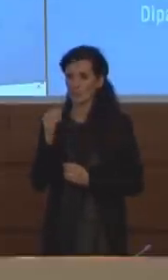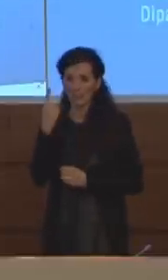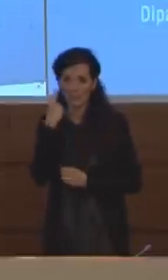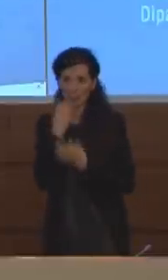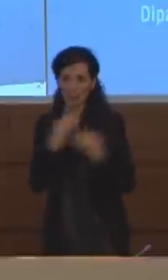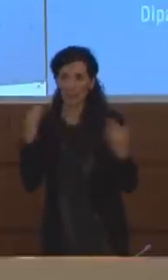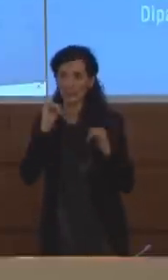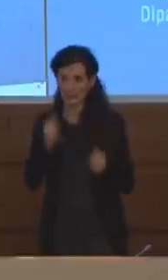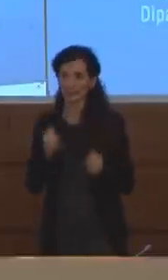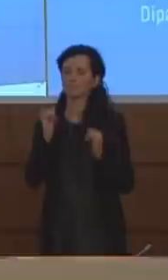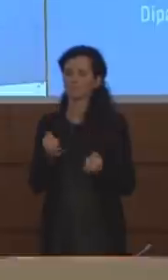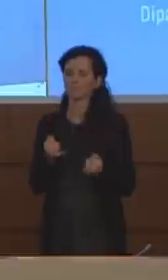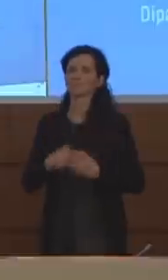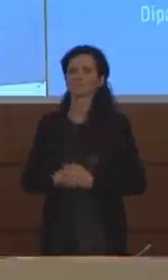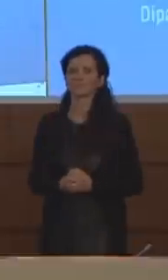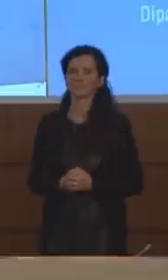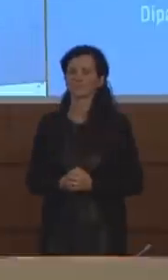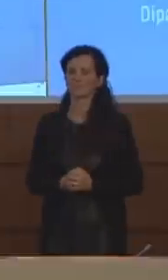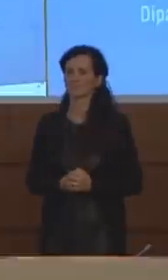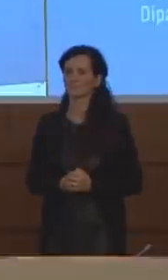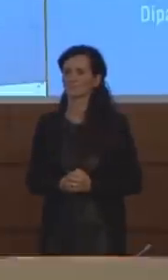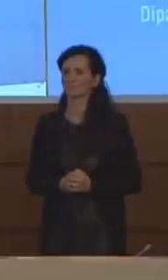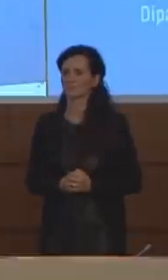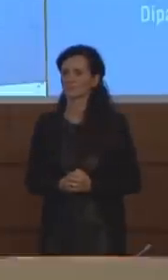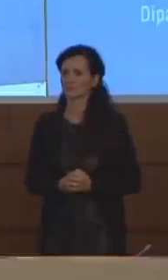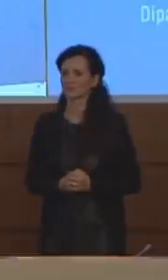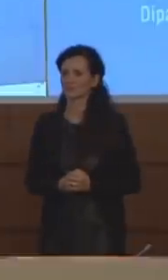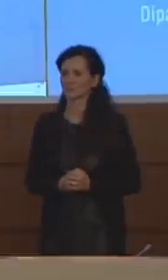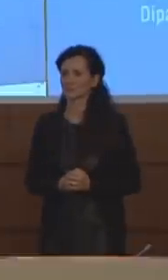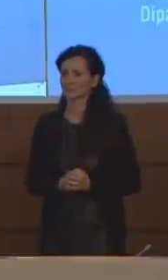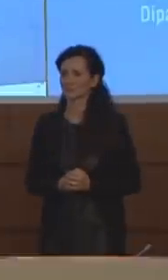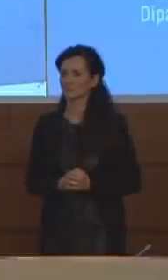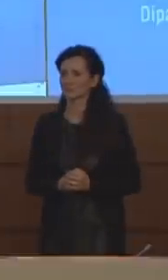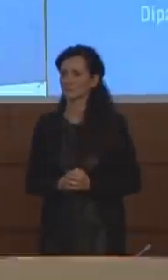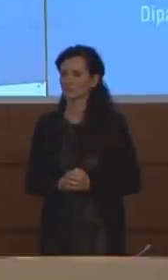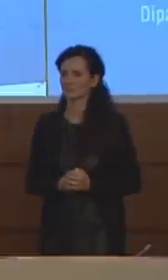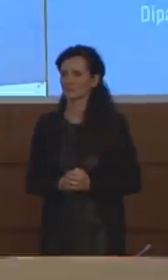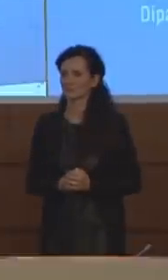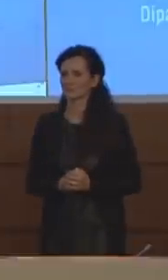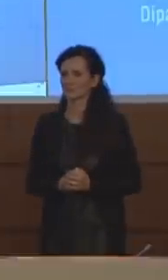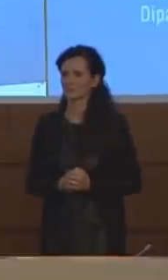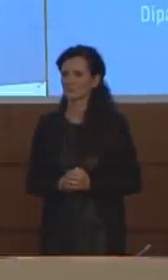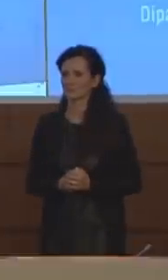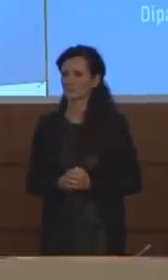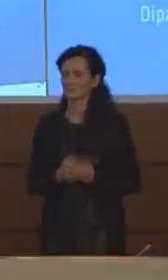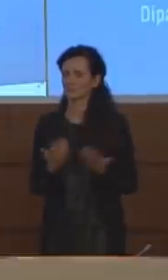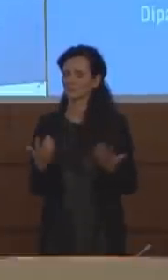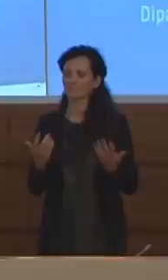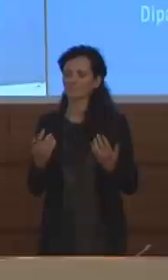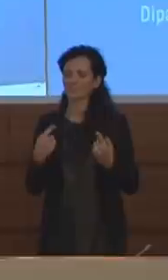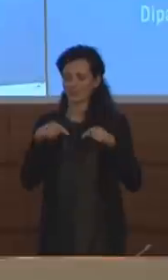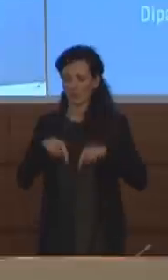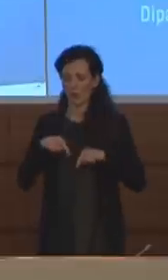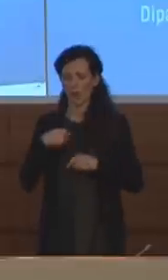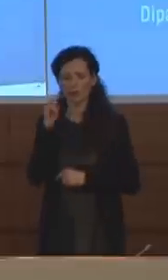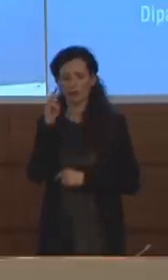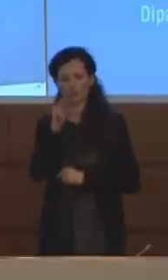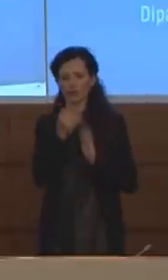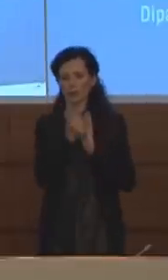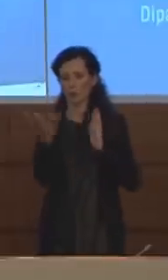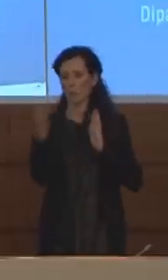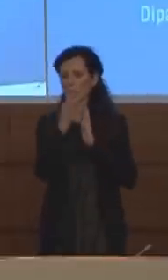scusate se allora guardando anche i dati di oggi o un mese comunque